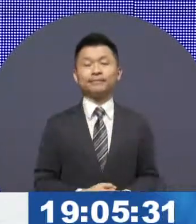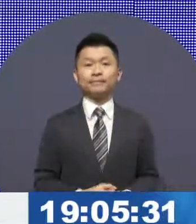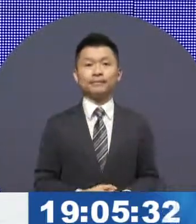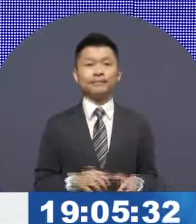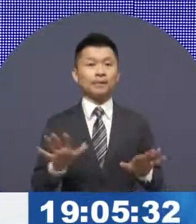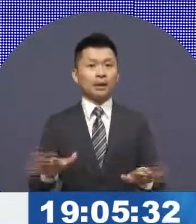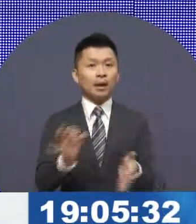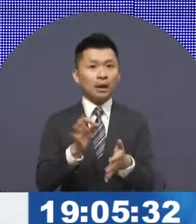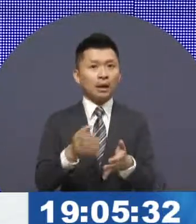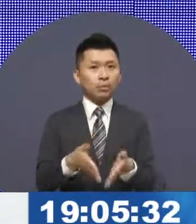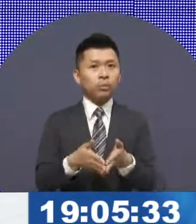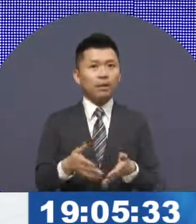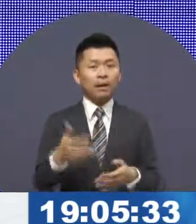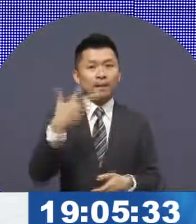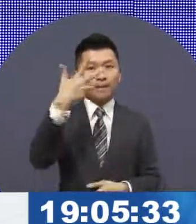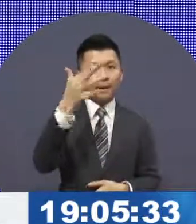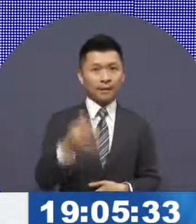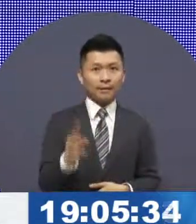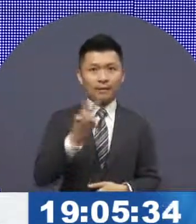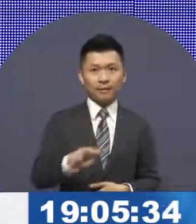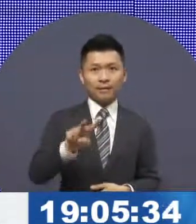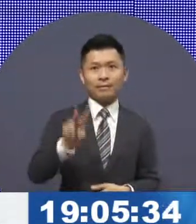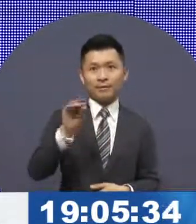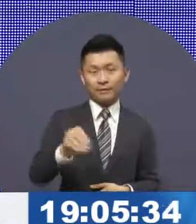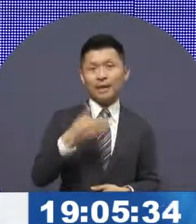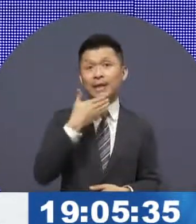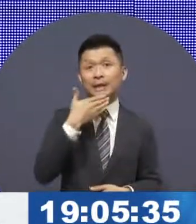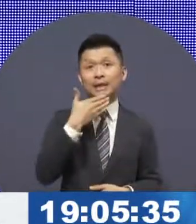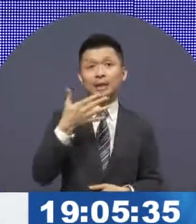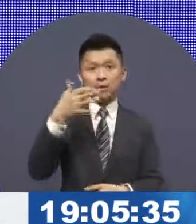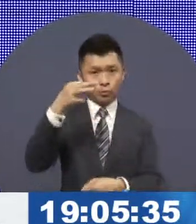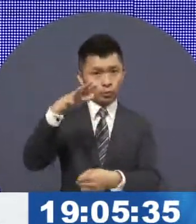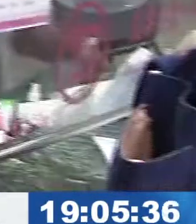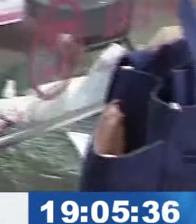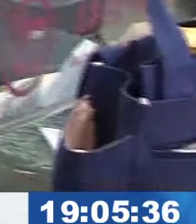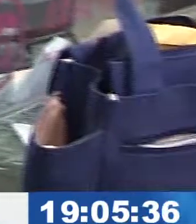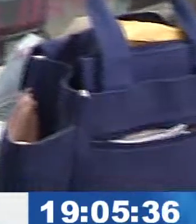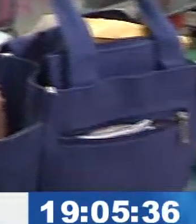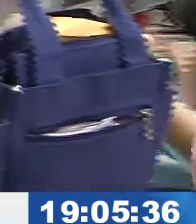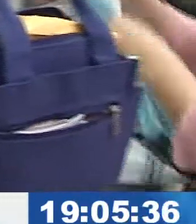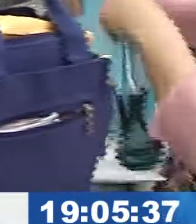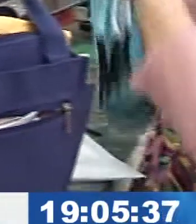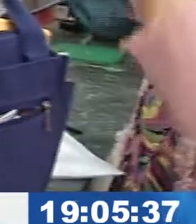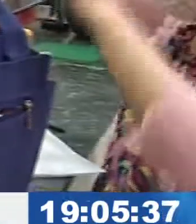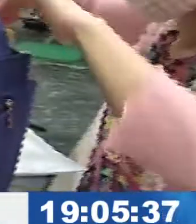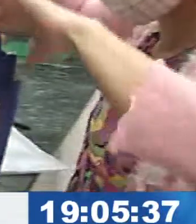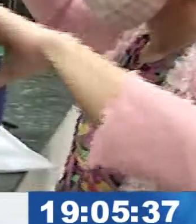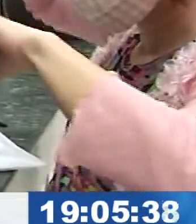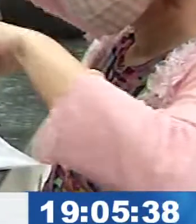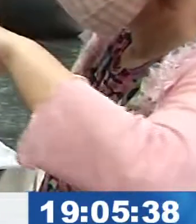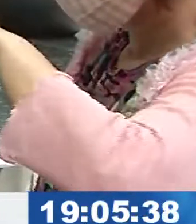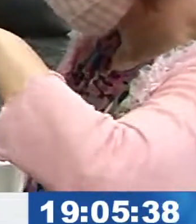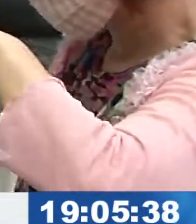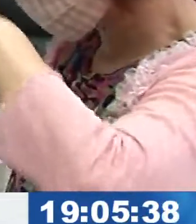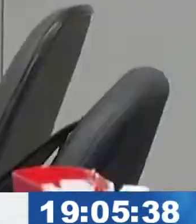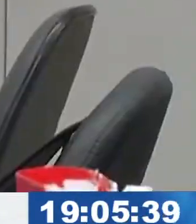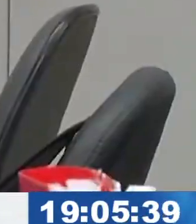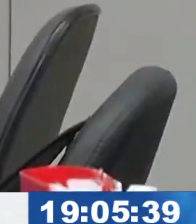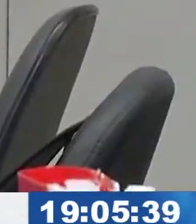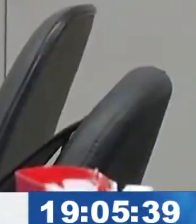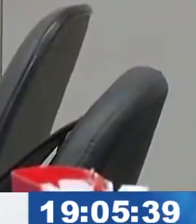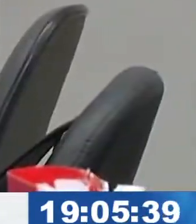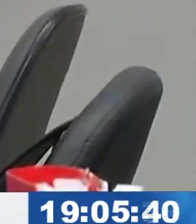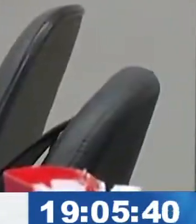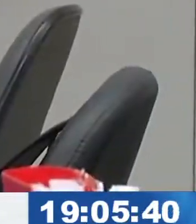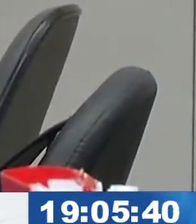经费是8亿2000万的利息补贴，原则上由特别预算内来协助。 政府从宽认定申请资格，但也有人